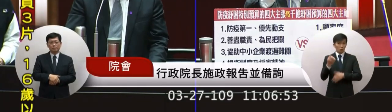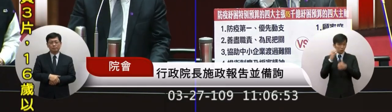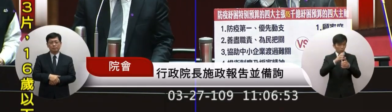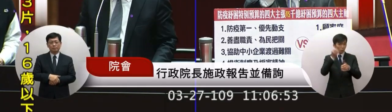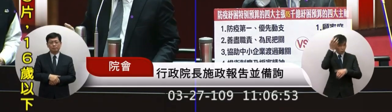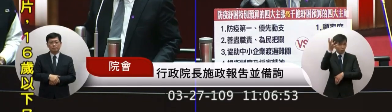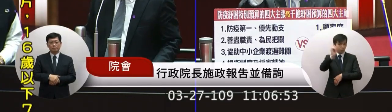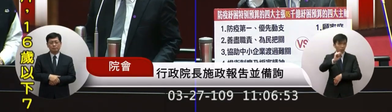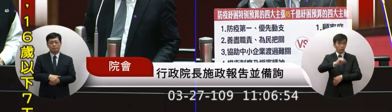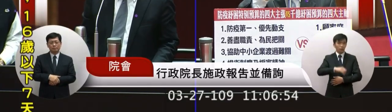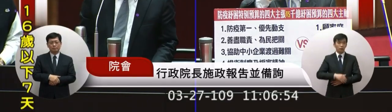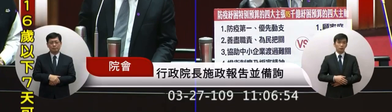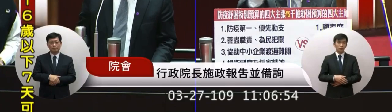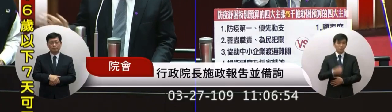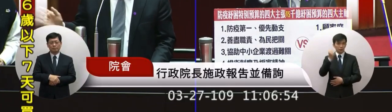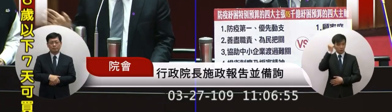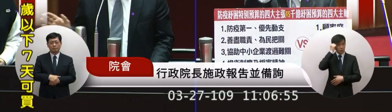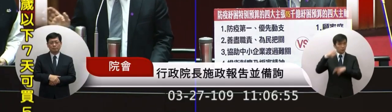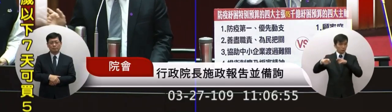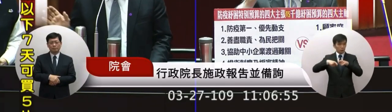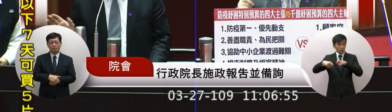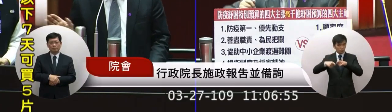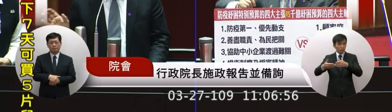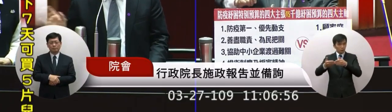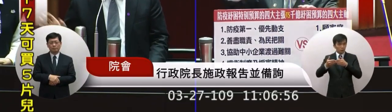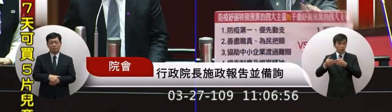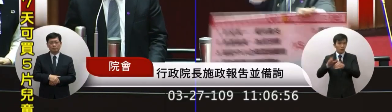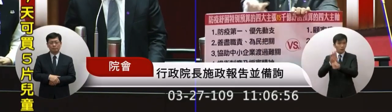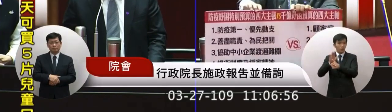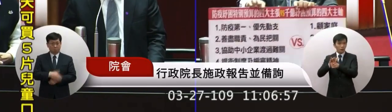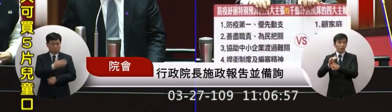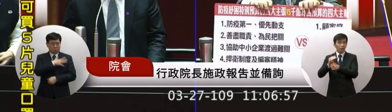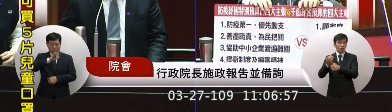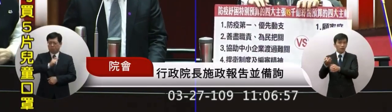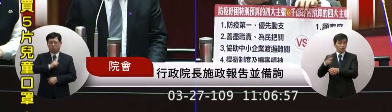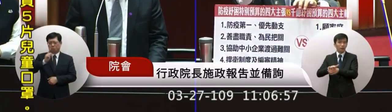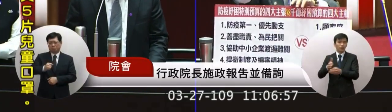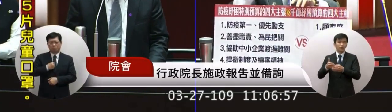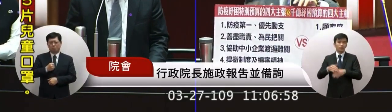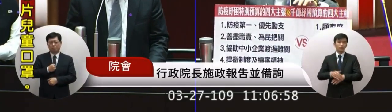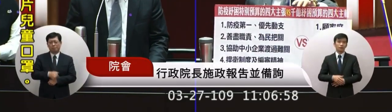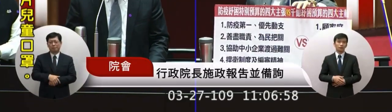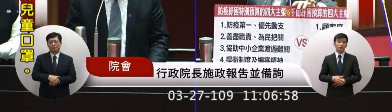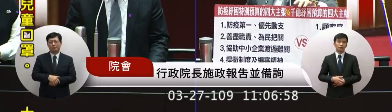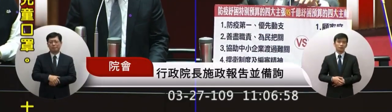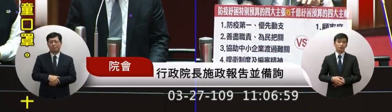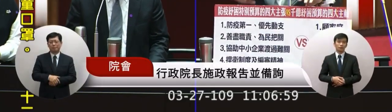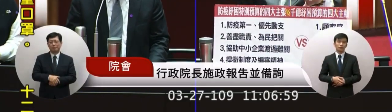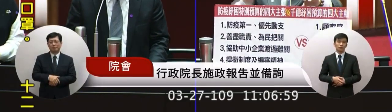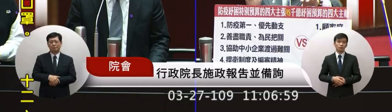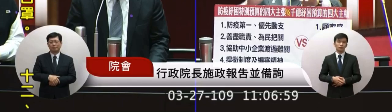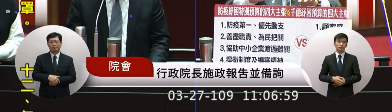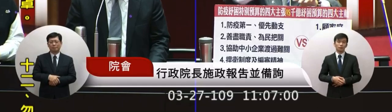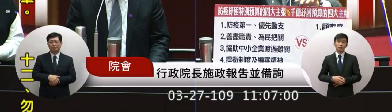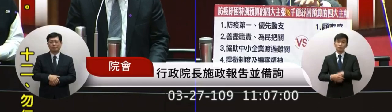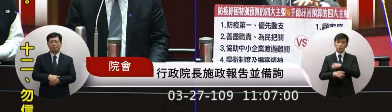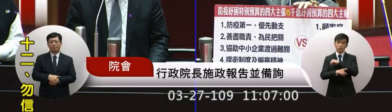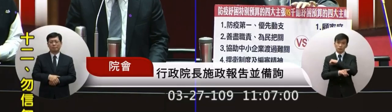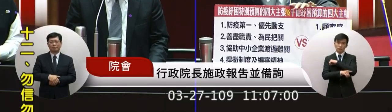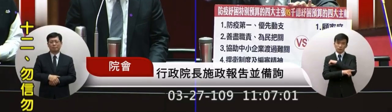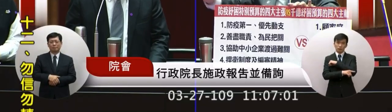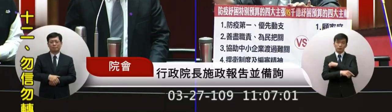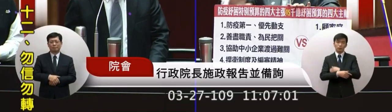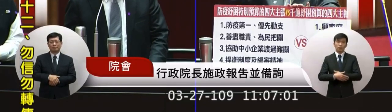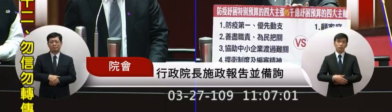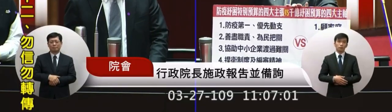呢。建完来投入呢，纾困的部分他们也要投入了 哈。陈主委做搞会啦。好， 院长哦。哈。最后，我是在